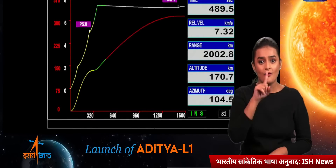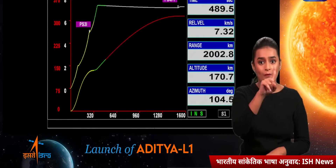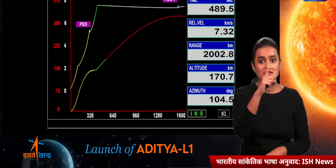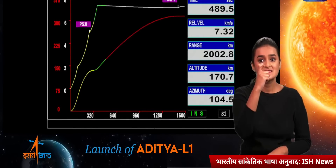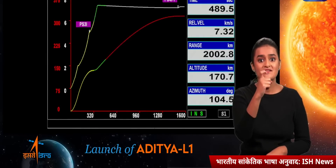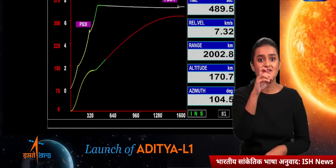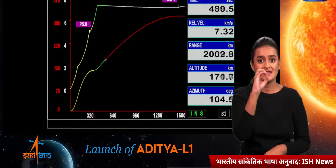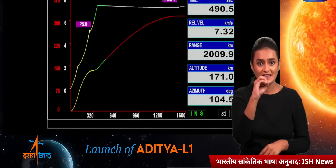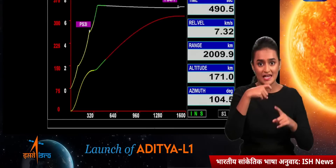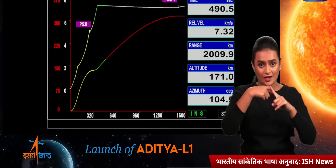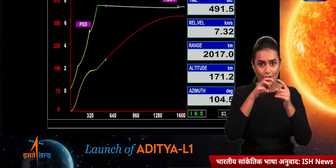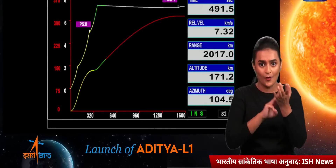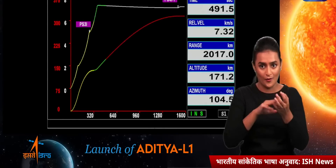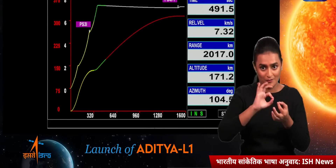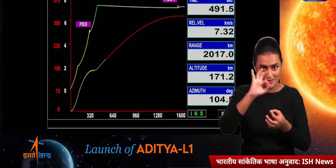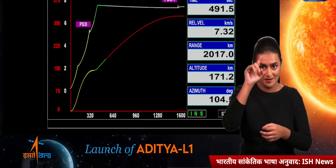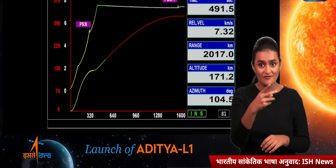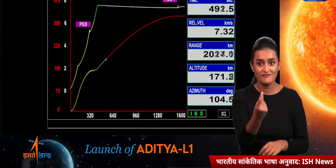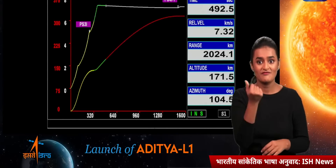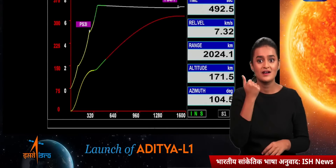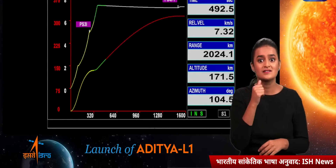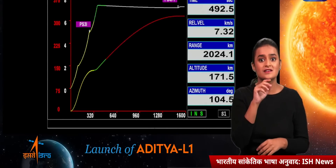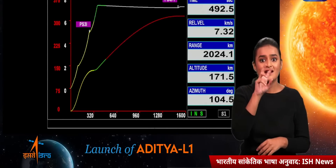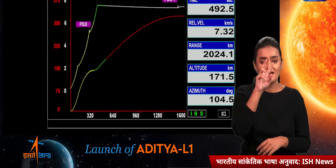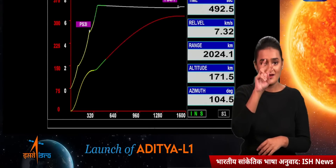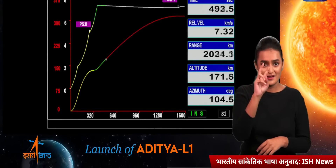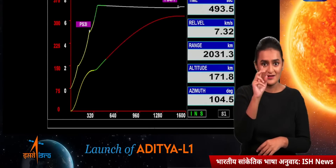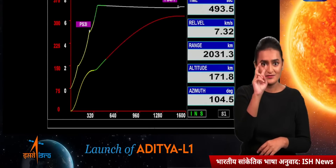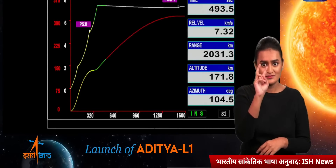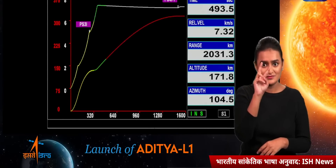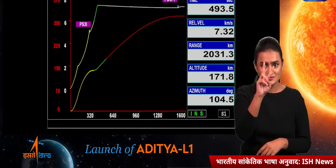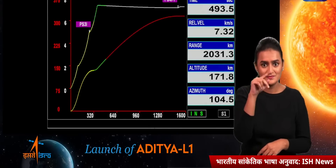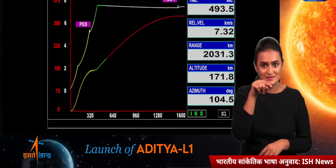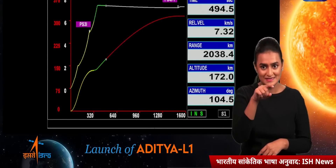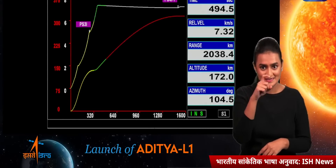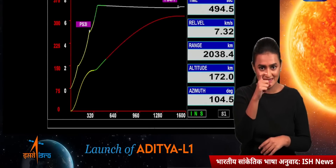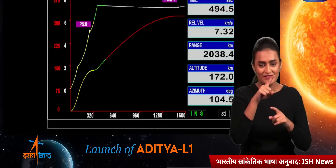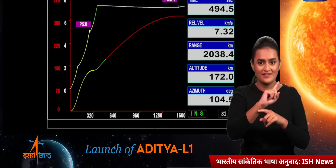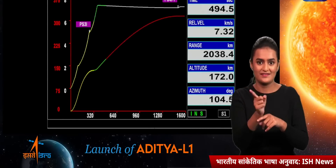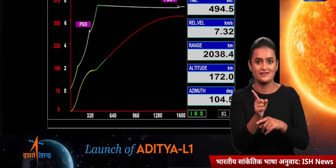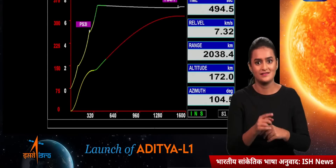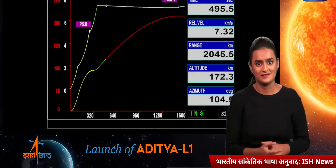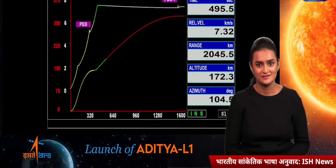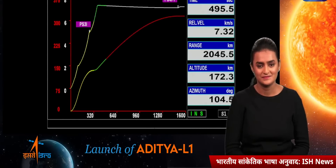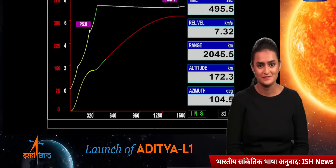तथा सापेक्ष गति 7.32 किलोमीटर प्रति सेकंड है।